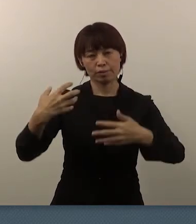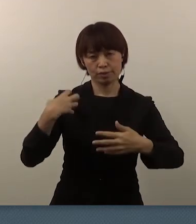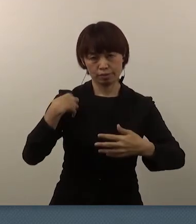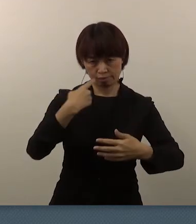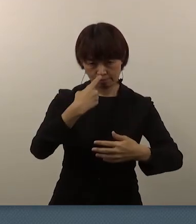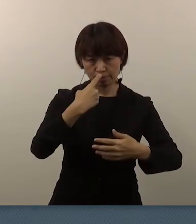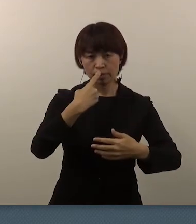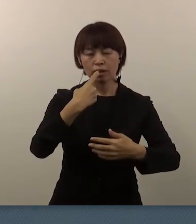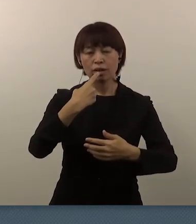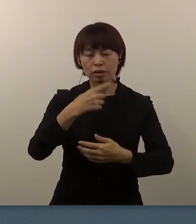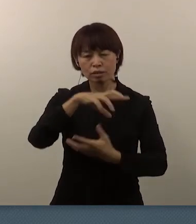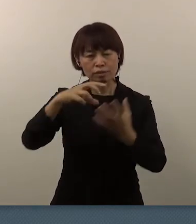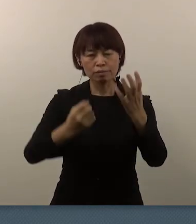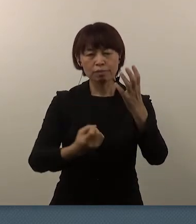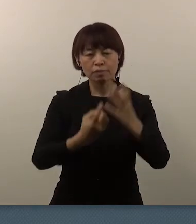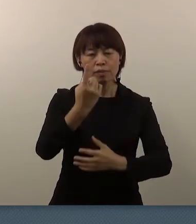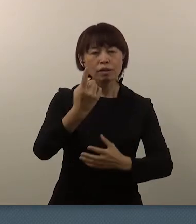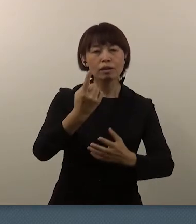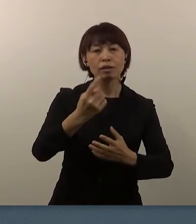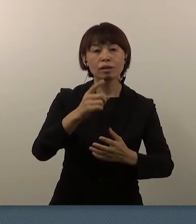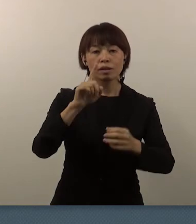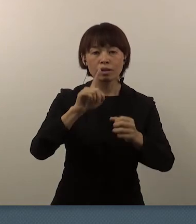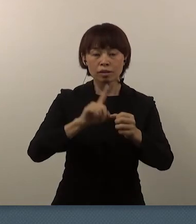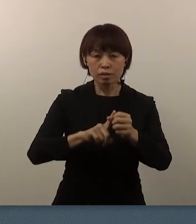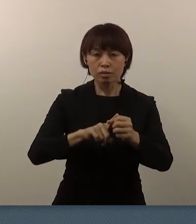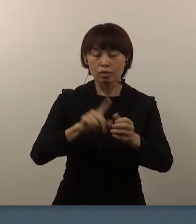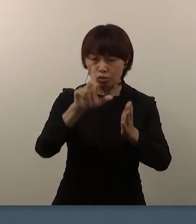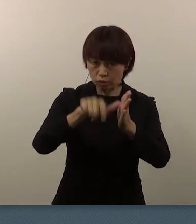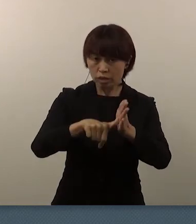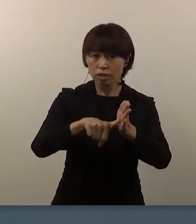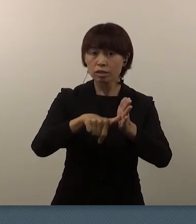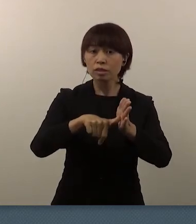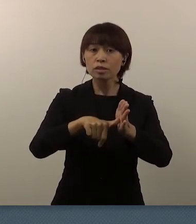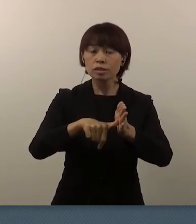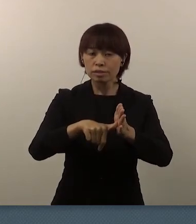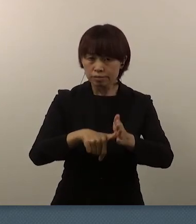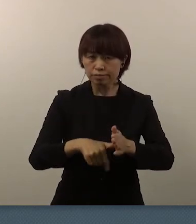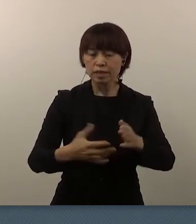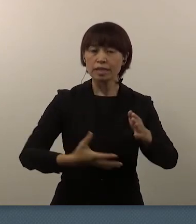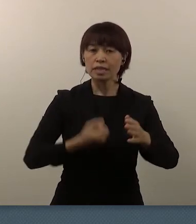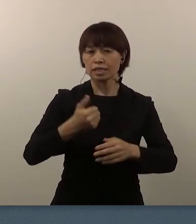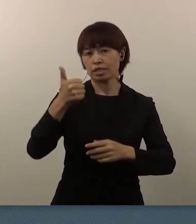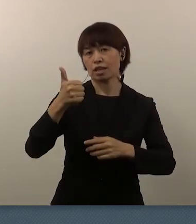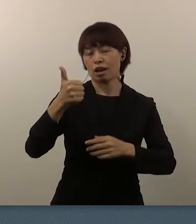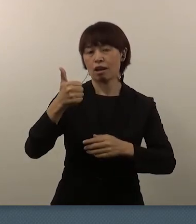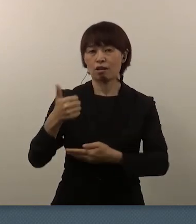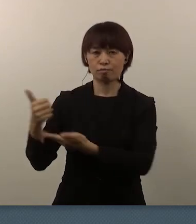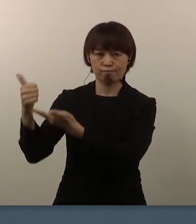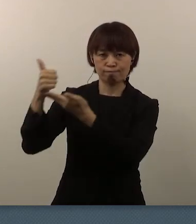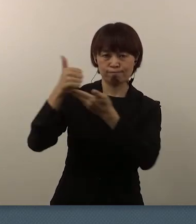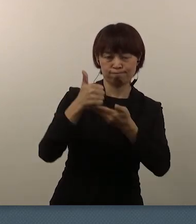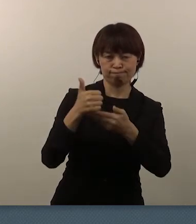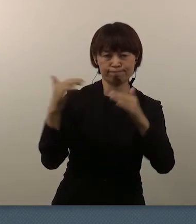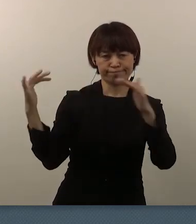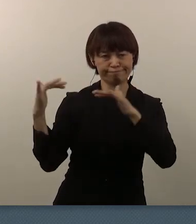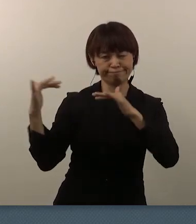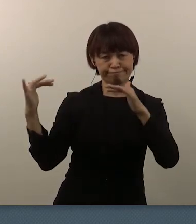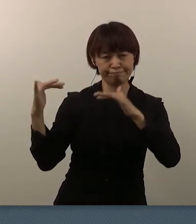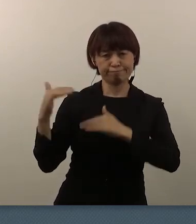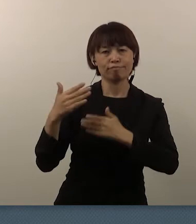ってですね、実はオウム真理教の信者をスタジオに招いて実は議論したこともあります